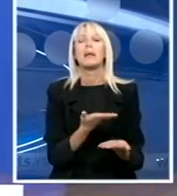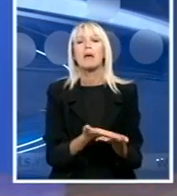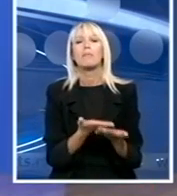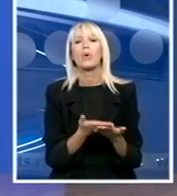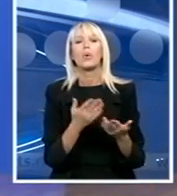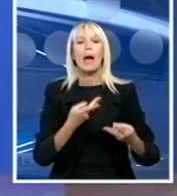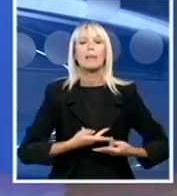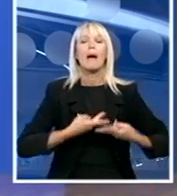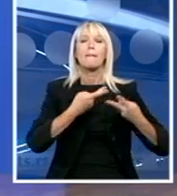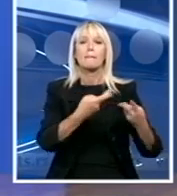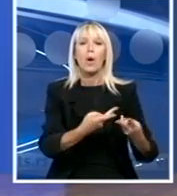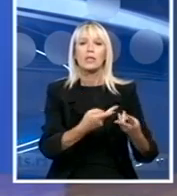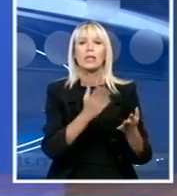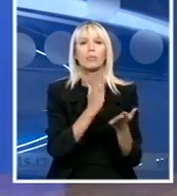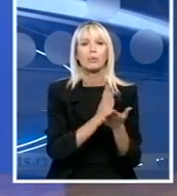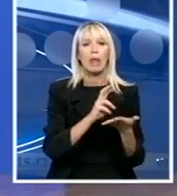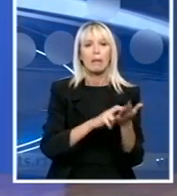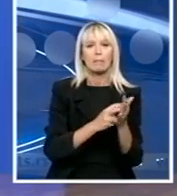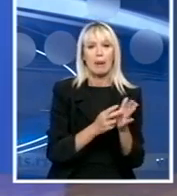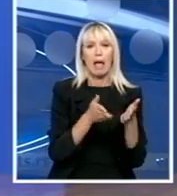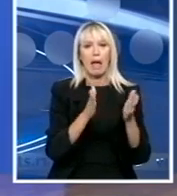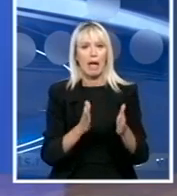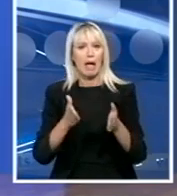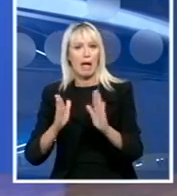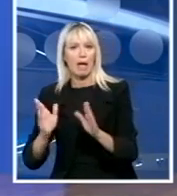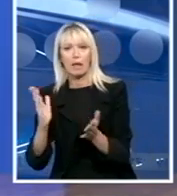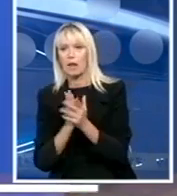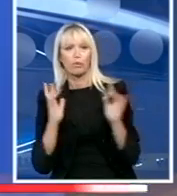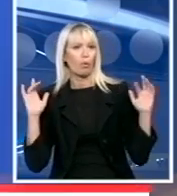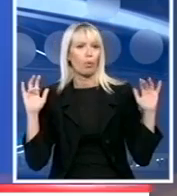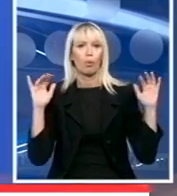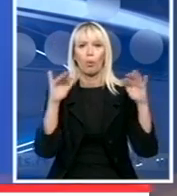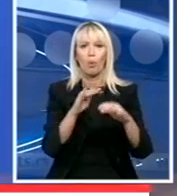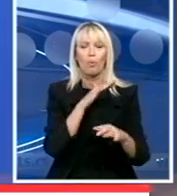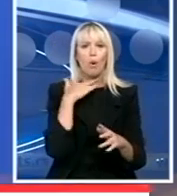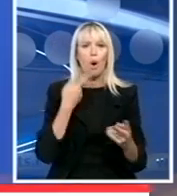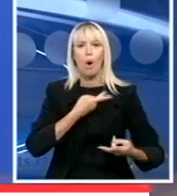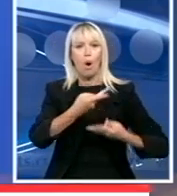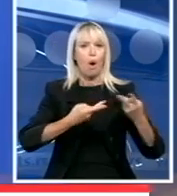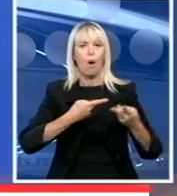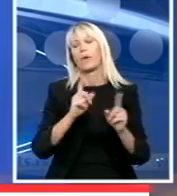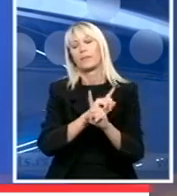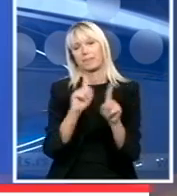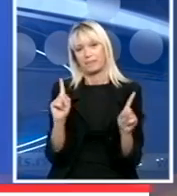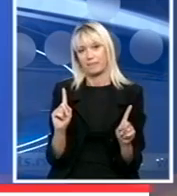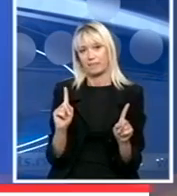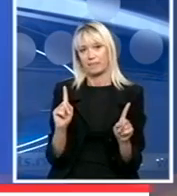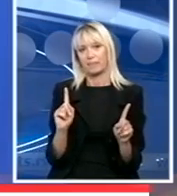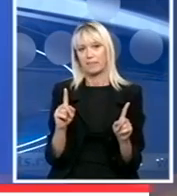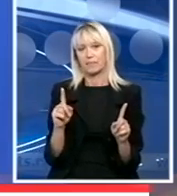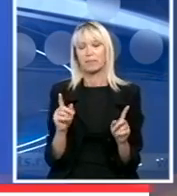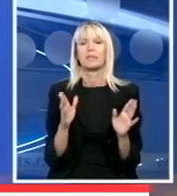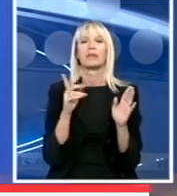sprovede vrlo kontrolisano, tako da onaj posetilac se od